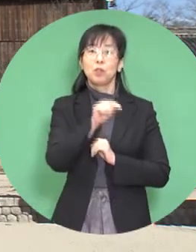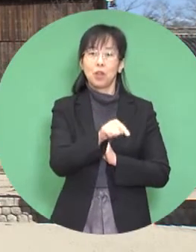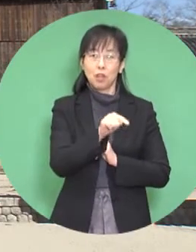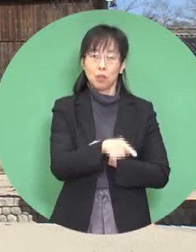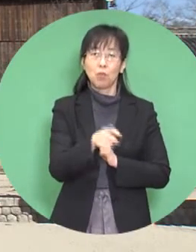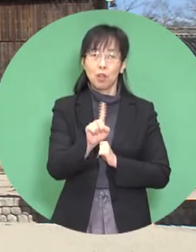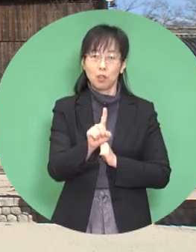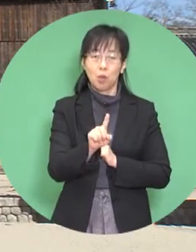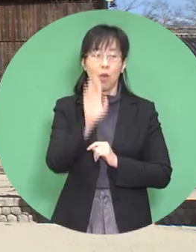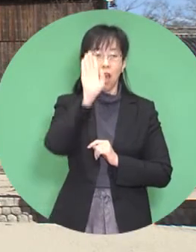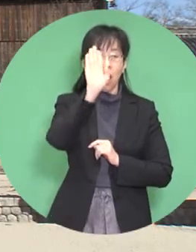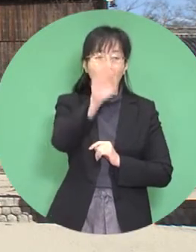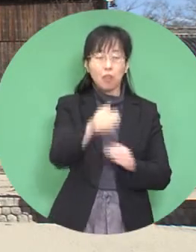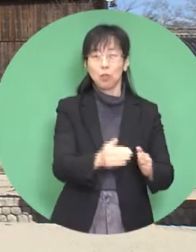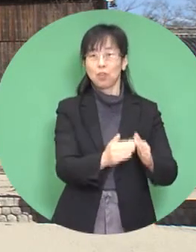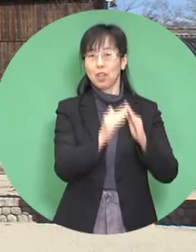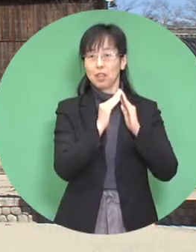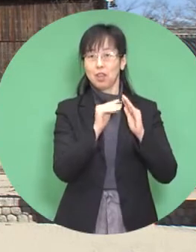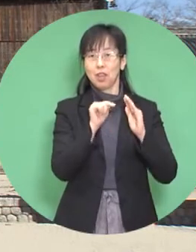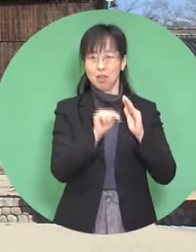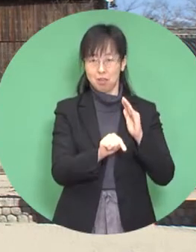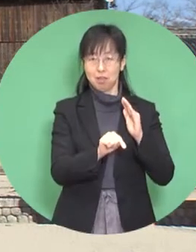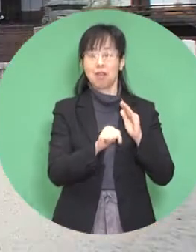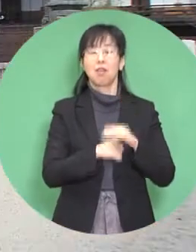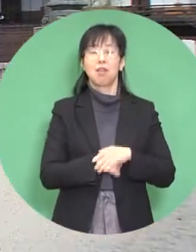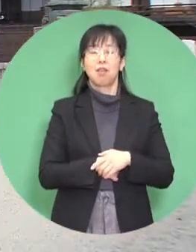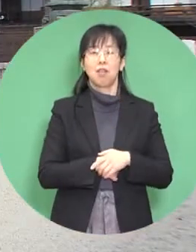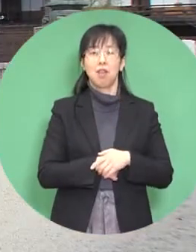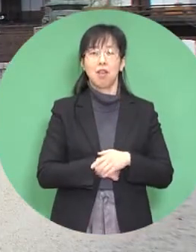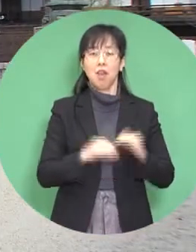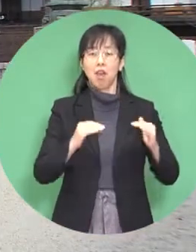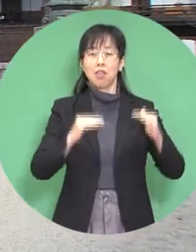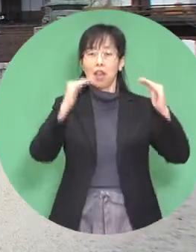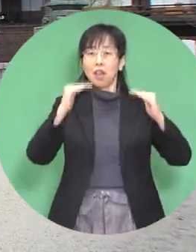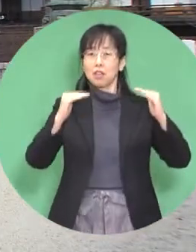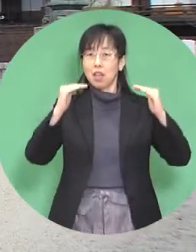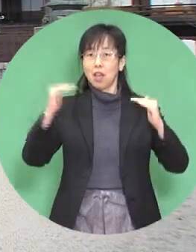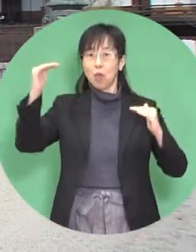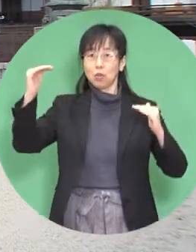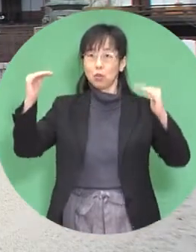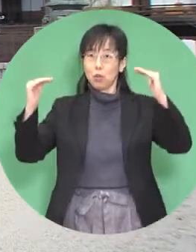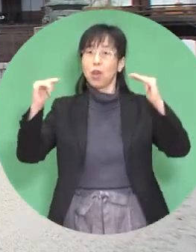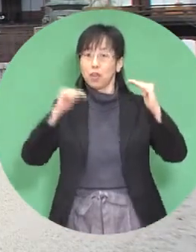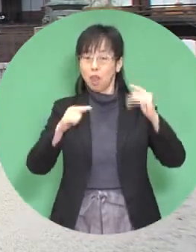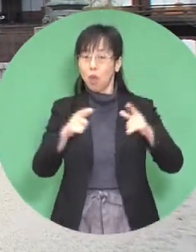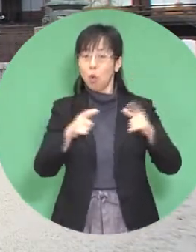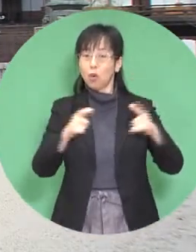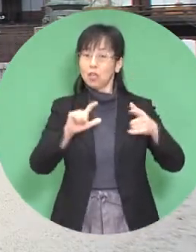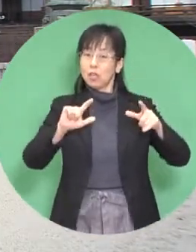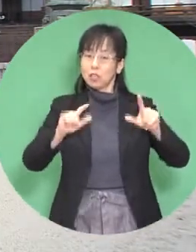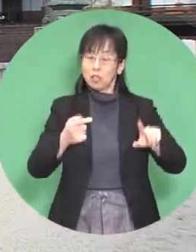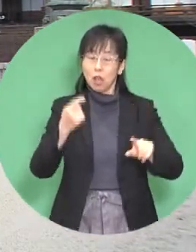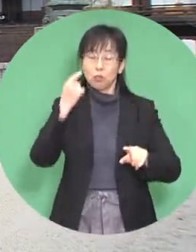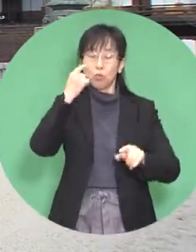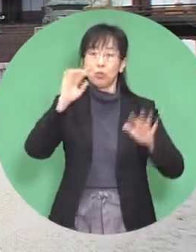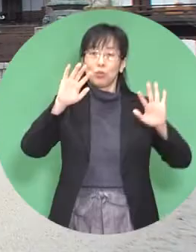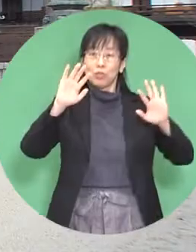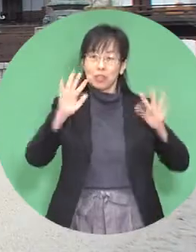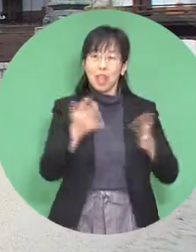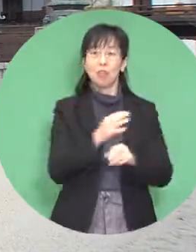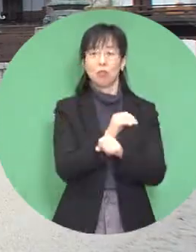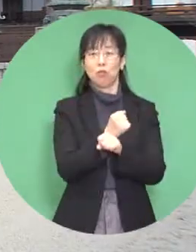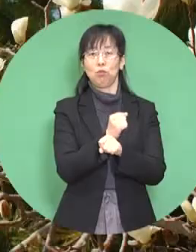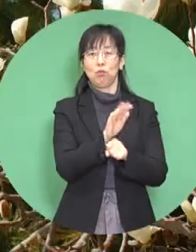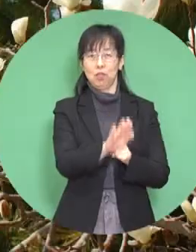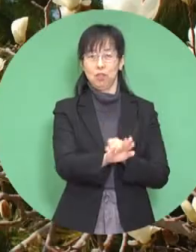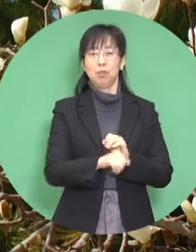ては後から建てられた建物にはなるんですけれども高さを揃えるということで大きさの違いを感じさせない工夫がなされております